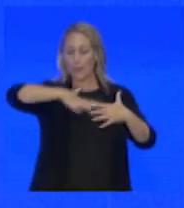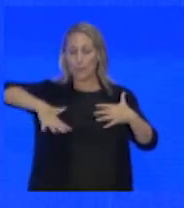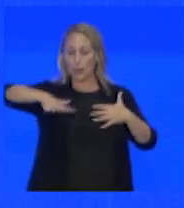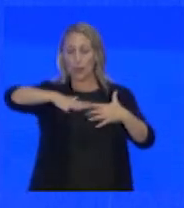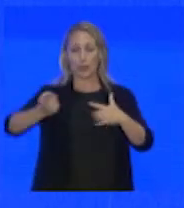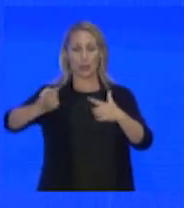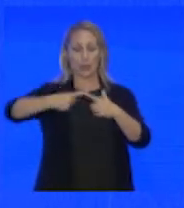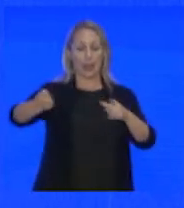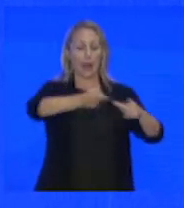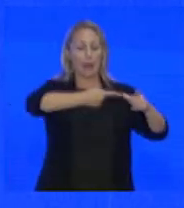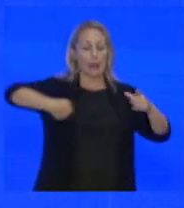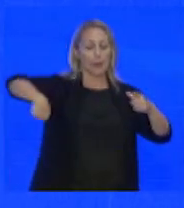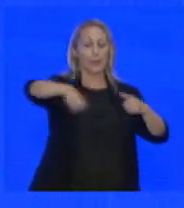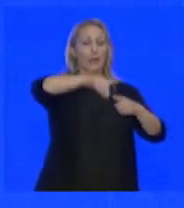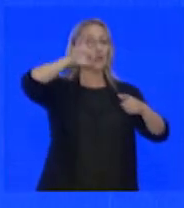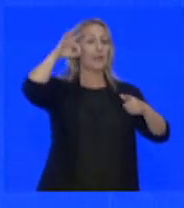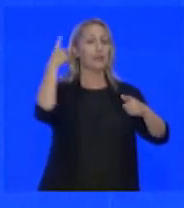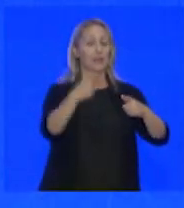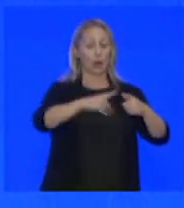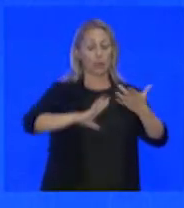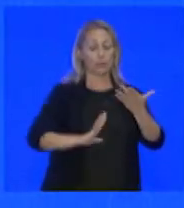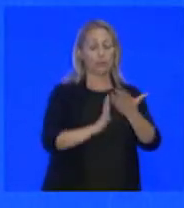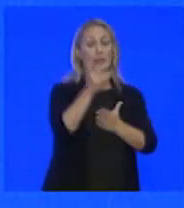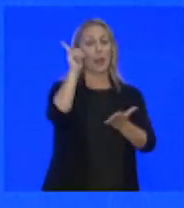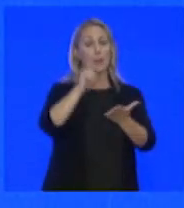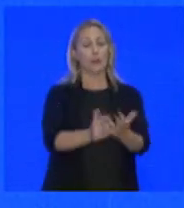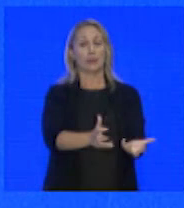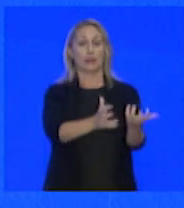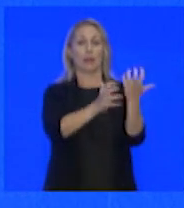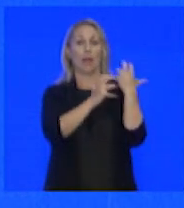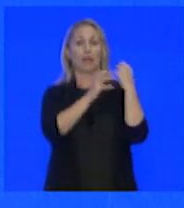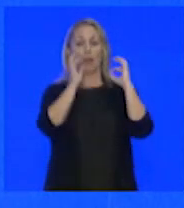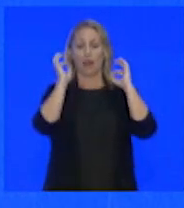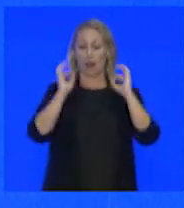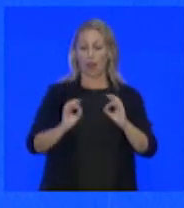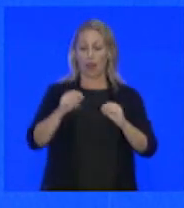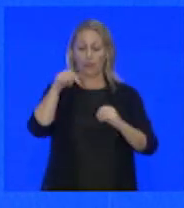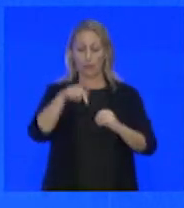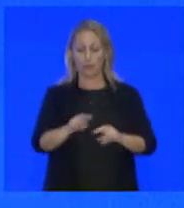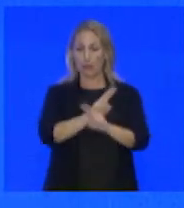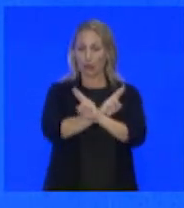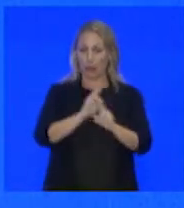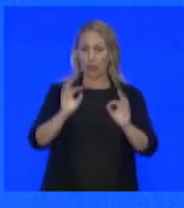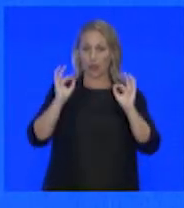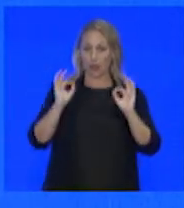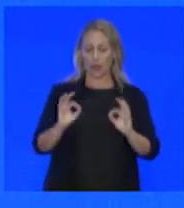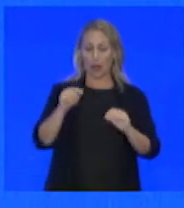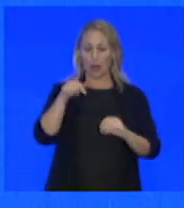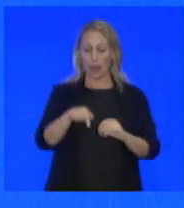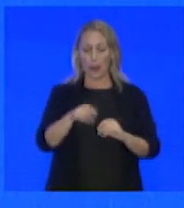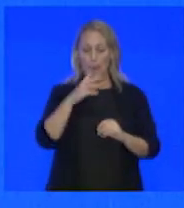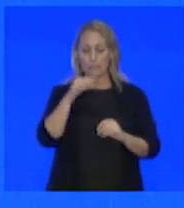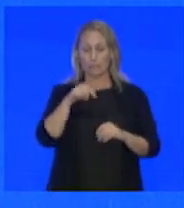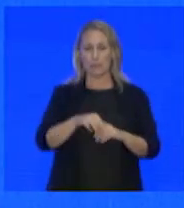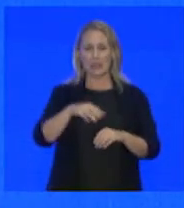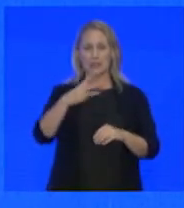λιμάνι Θεσσαλονίκης. Επιβάλλεται πια να αναλάβει νέο ρόλο. Το επενδυτικό του πρόγραμμα ανέρχεται σε σχεδόν 300 εκατομμύρια.